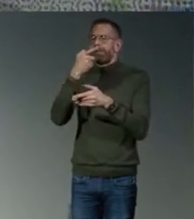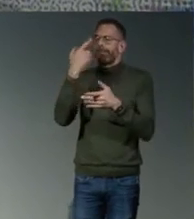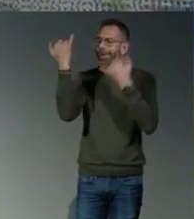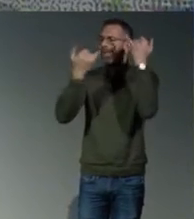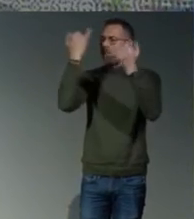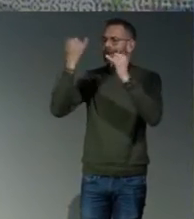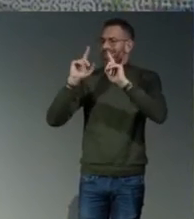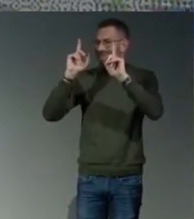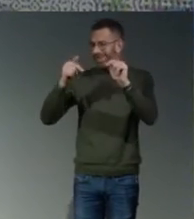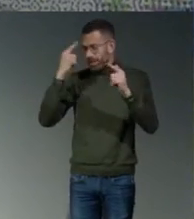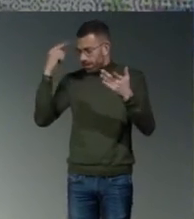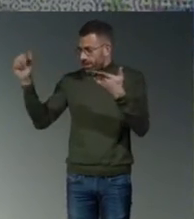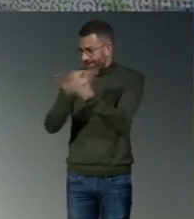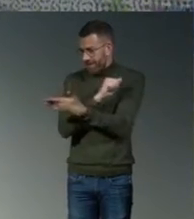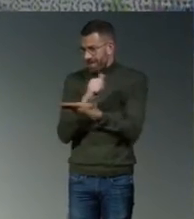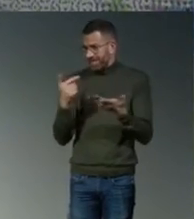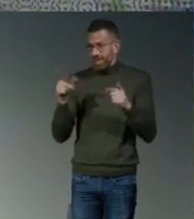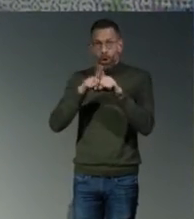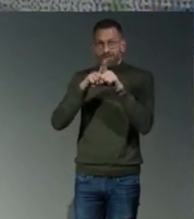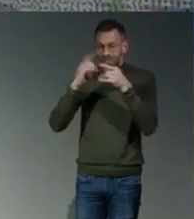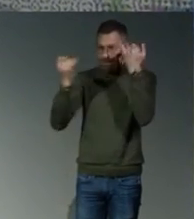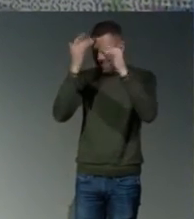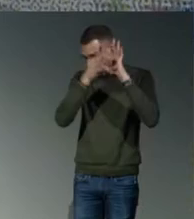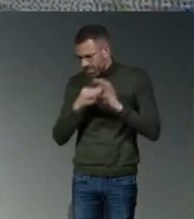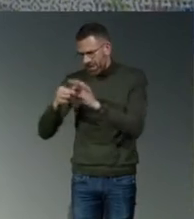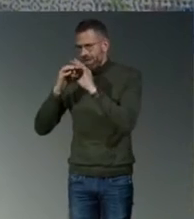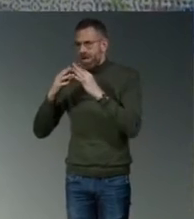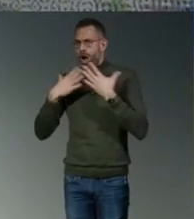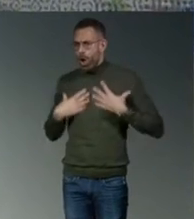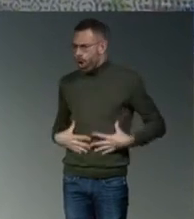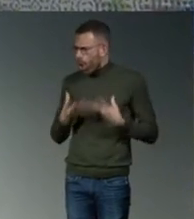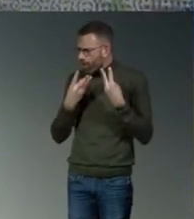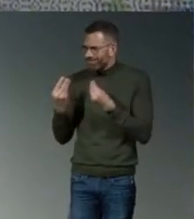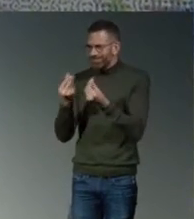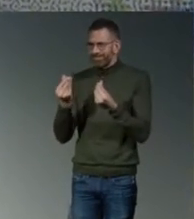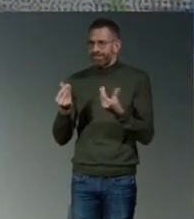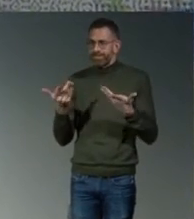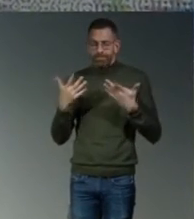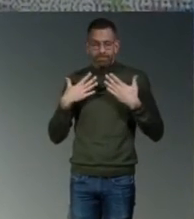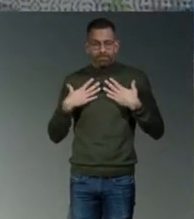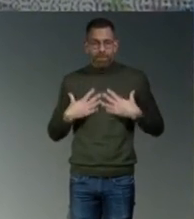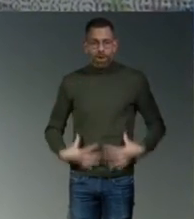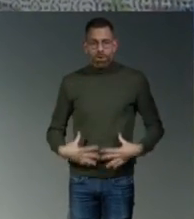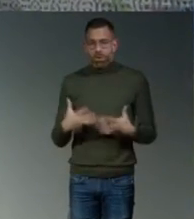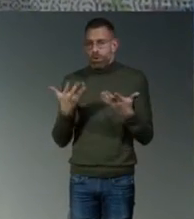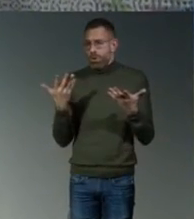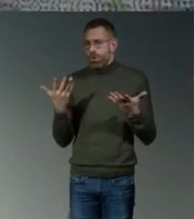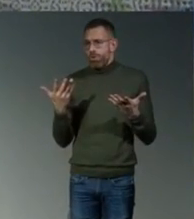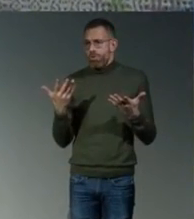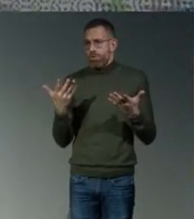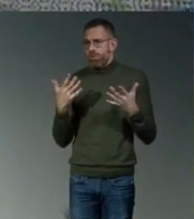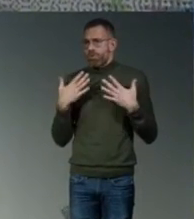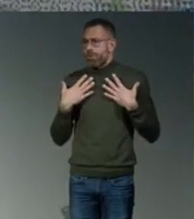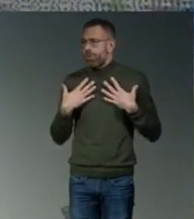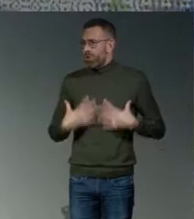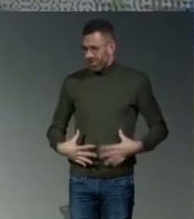fait, en tant qu'imaginaire, ce qu'elle a de corporel. Un corps, c'est pas seulement quelque